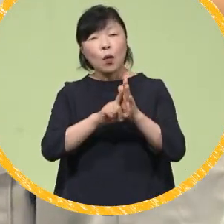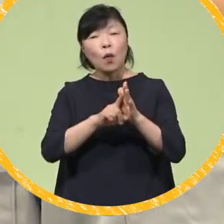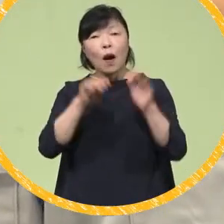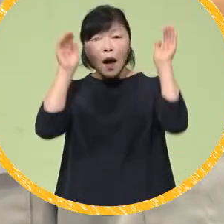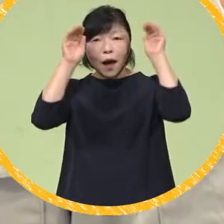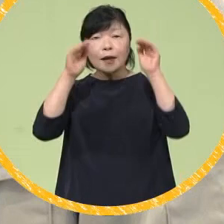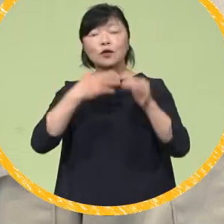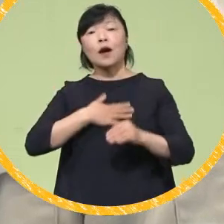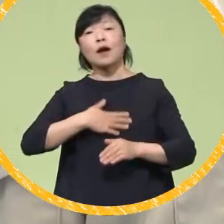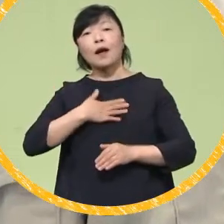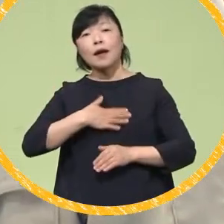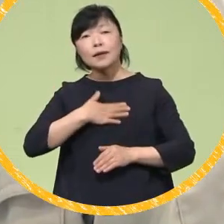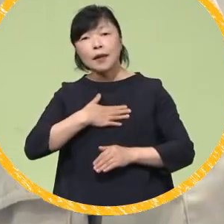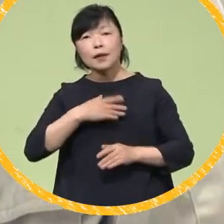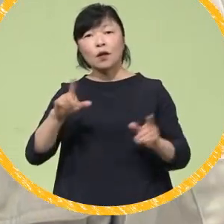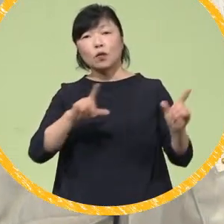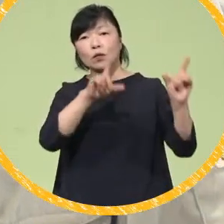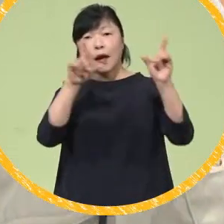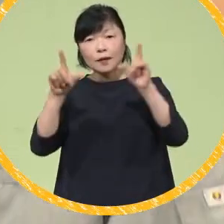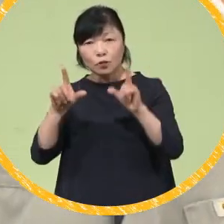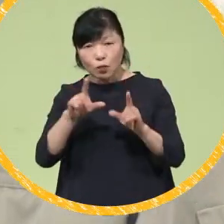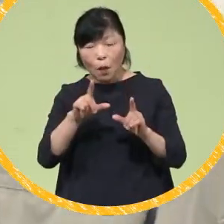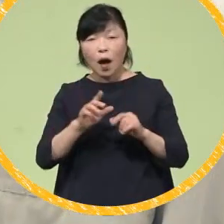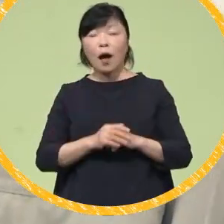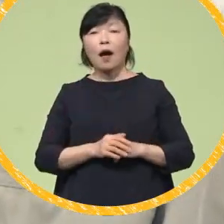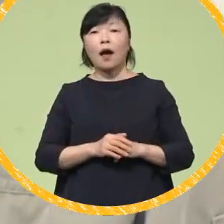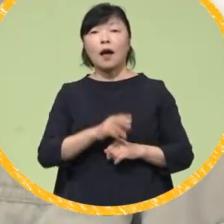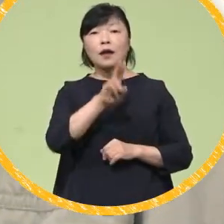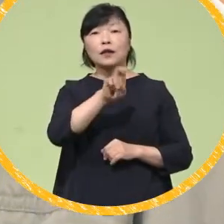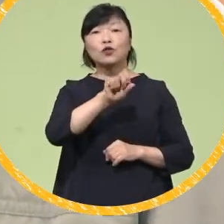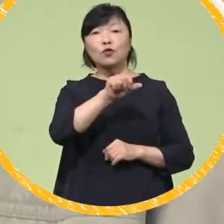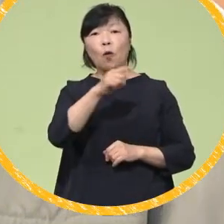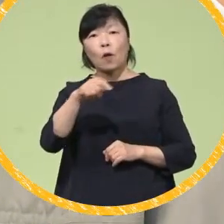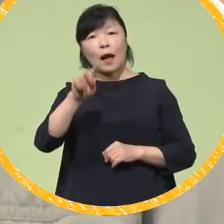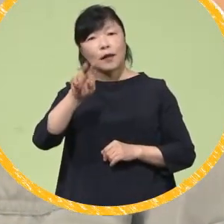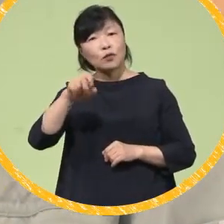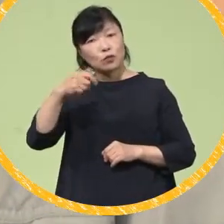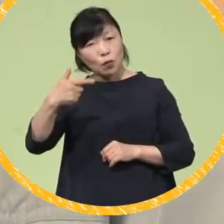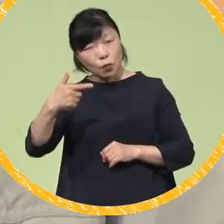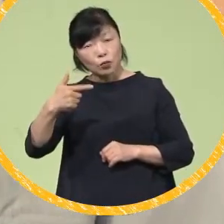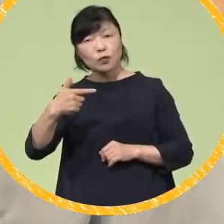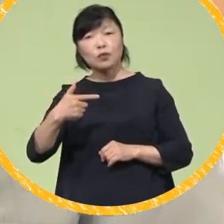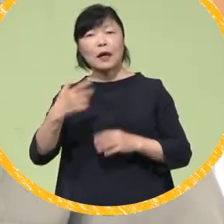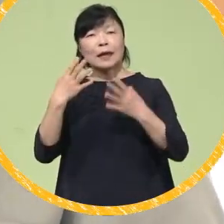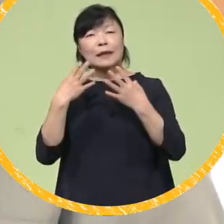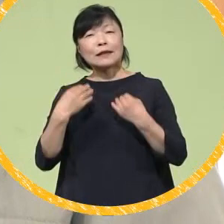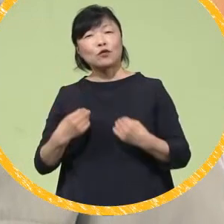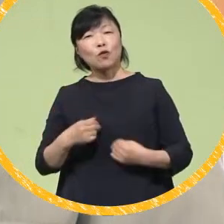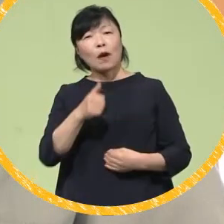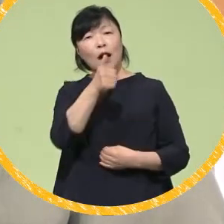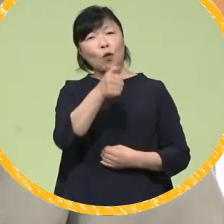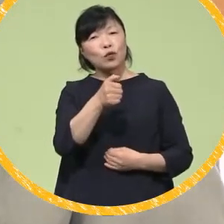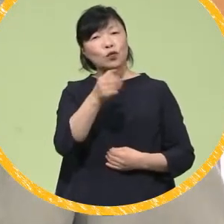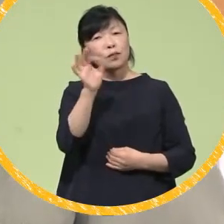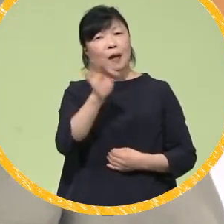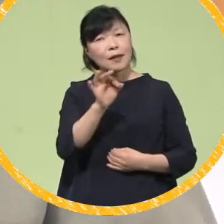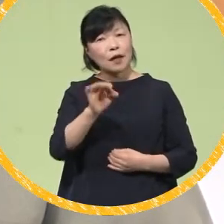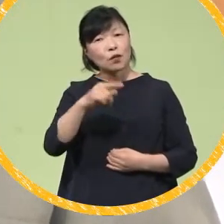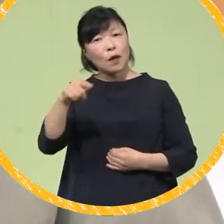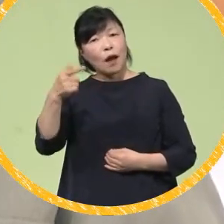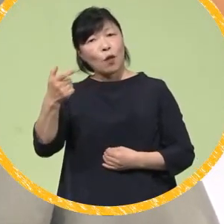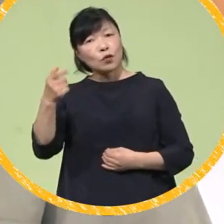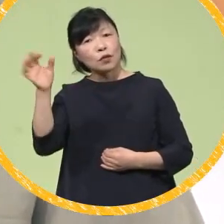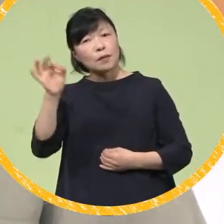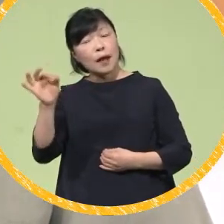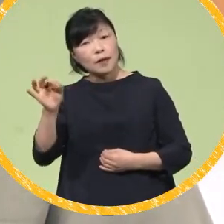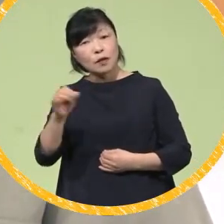に暮らせる温度として、まあ、大体25、6度で、湿度が 50% から 60%